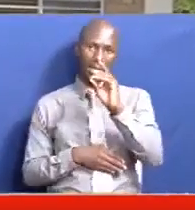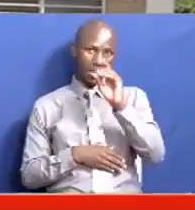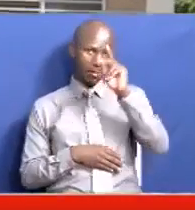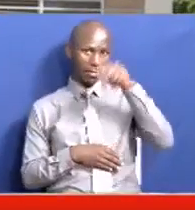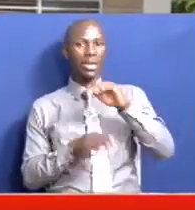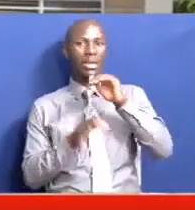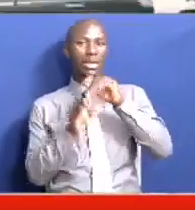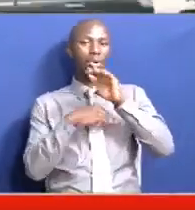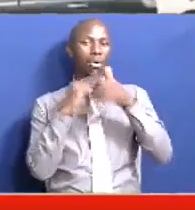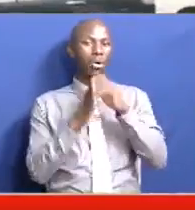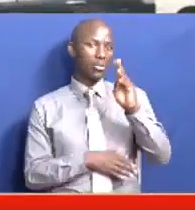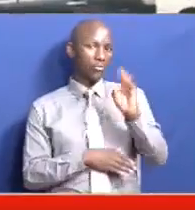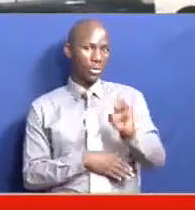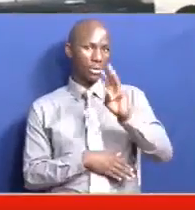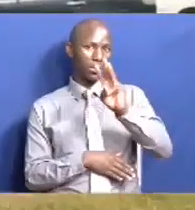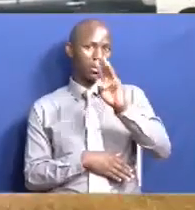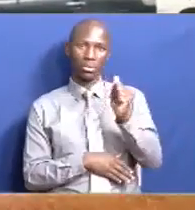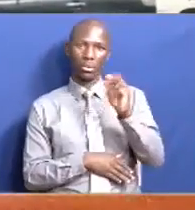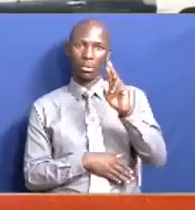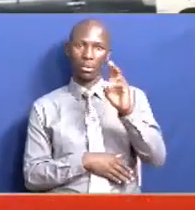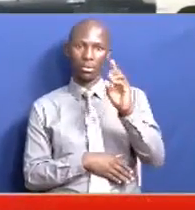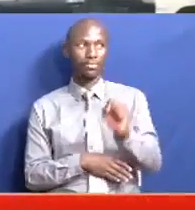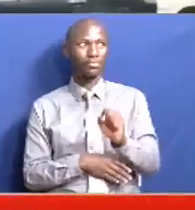all the 40 wards. Kumaba nyumbani ya mbumba ni ya